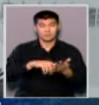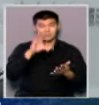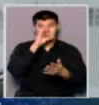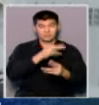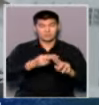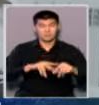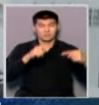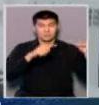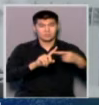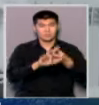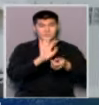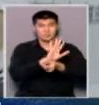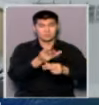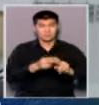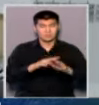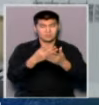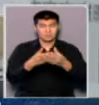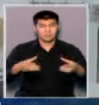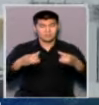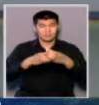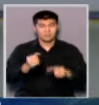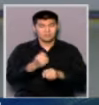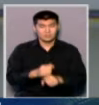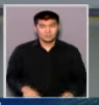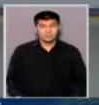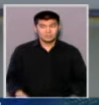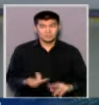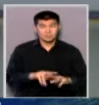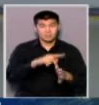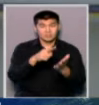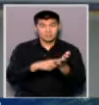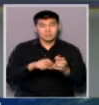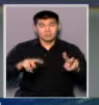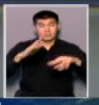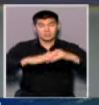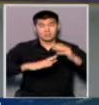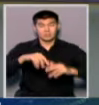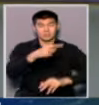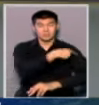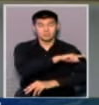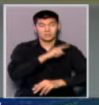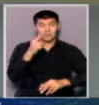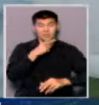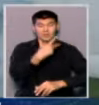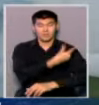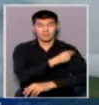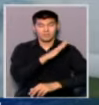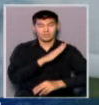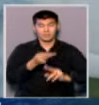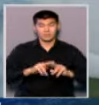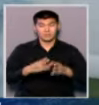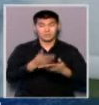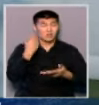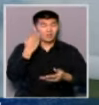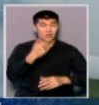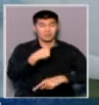ли вакцина против COVID противостоять мутировавшим штаммам. На этот вопрос специалисты в сфере медицины дают ответ, что вакцинация, как правило,